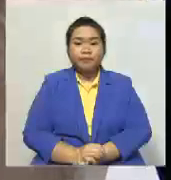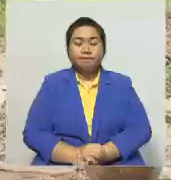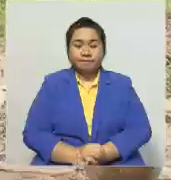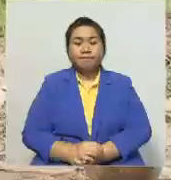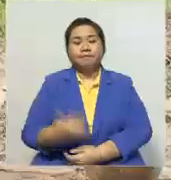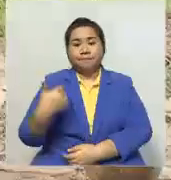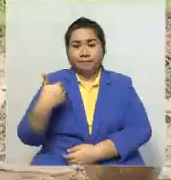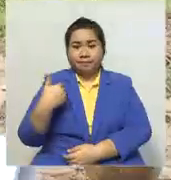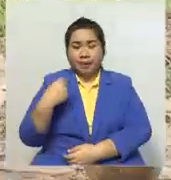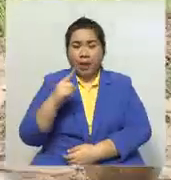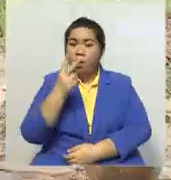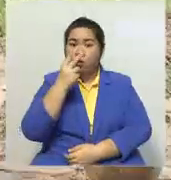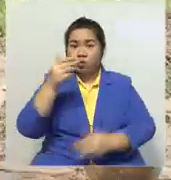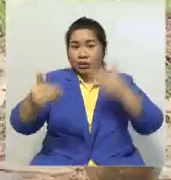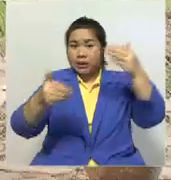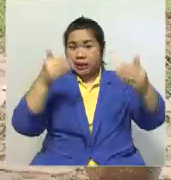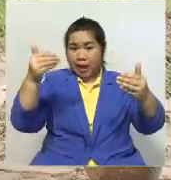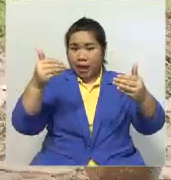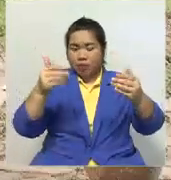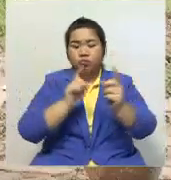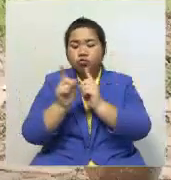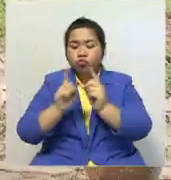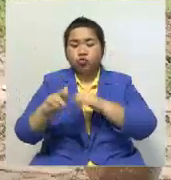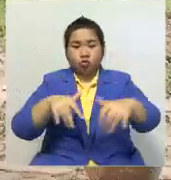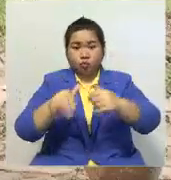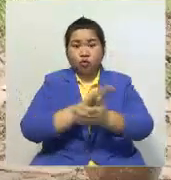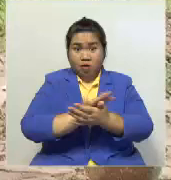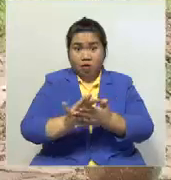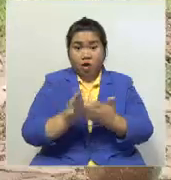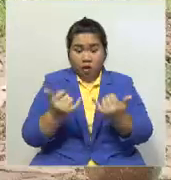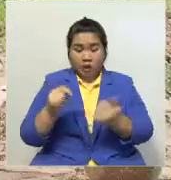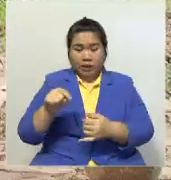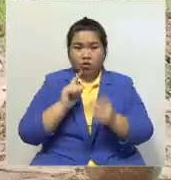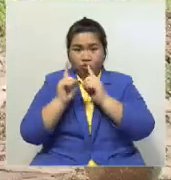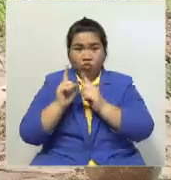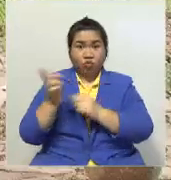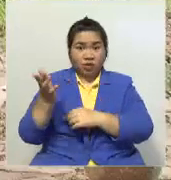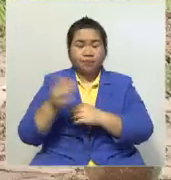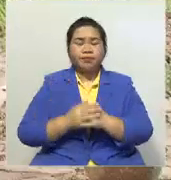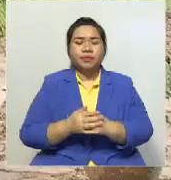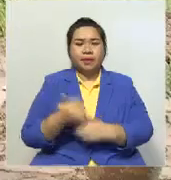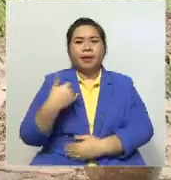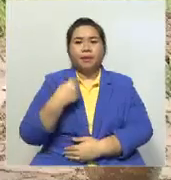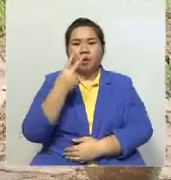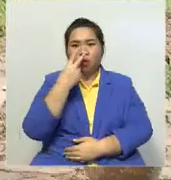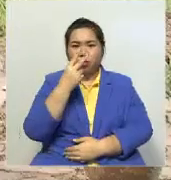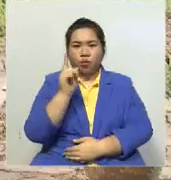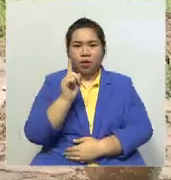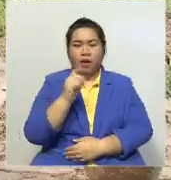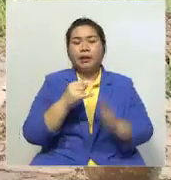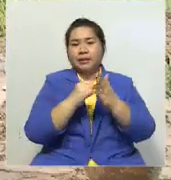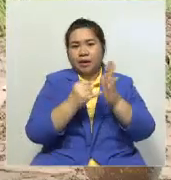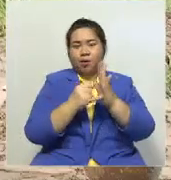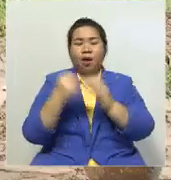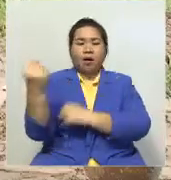นอกจากเรื่องของการชมนิทรรศการพูดคุยของประชาชนที่กำลังพูดคุยกันอยู่ในขณะนี้นะคะเราจะพาคุณผู้ชมไปทำความรู้จักกับจังหวัด